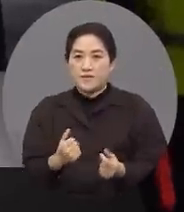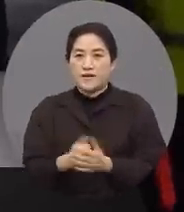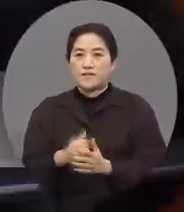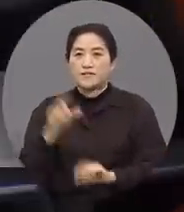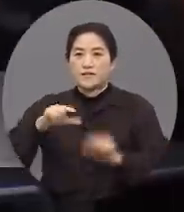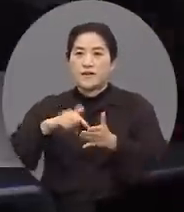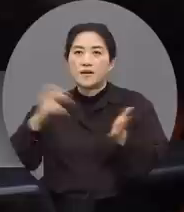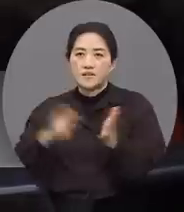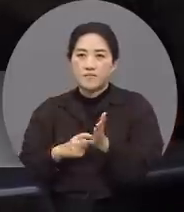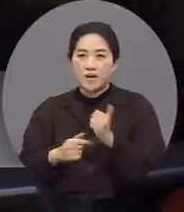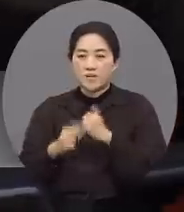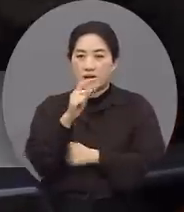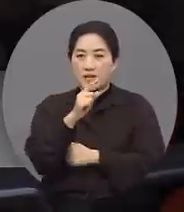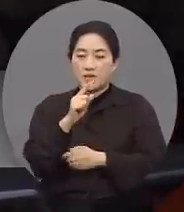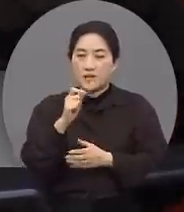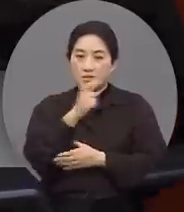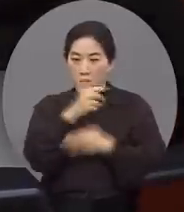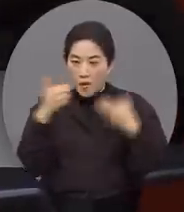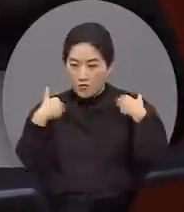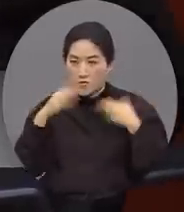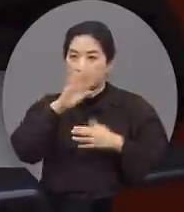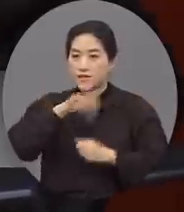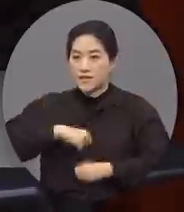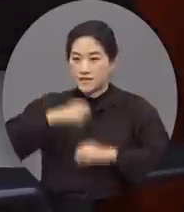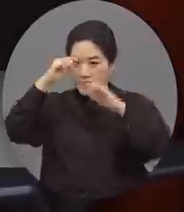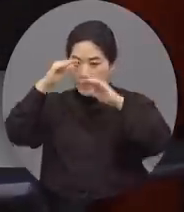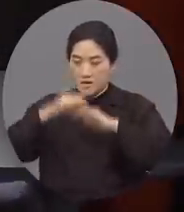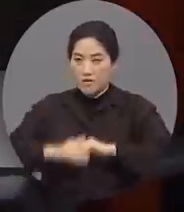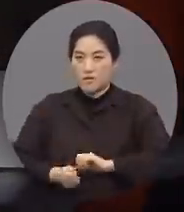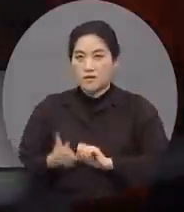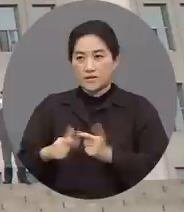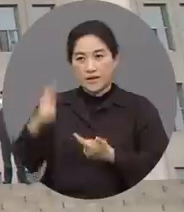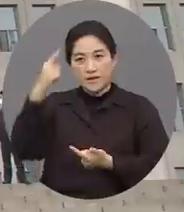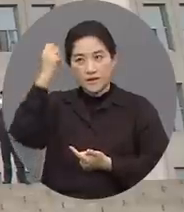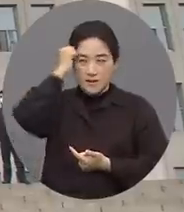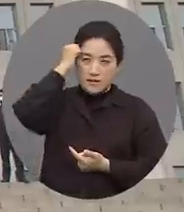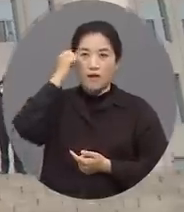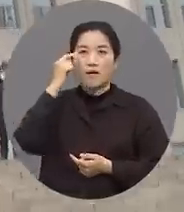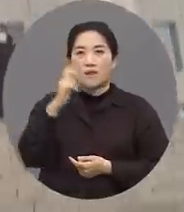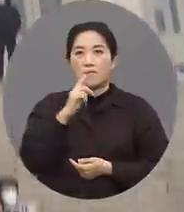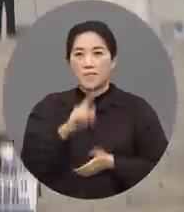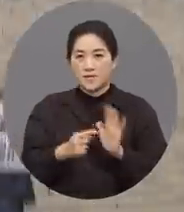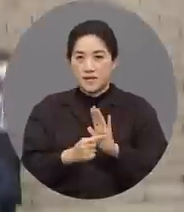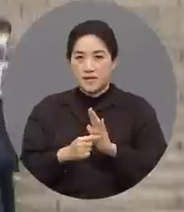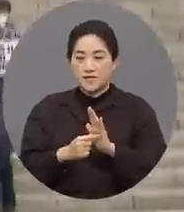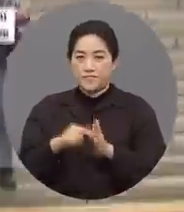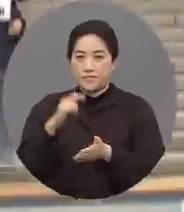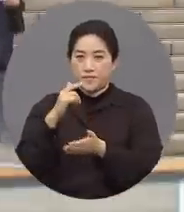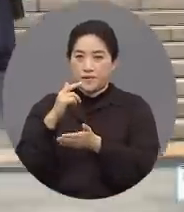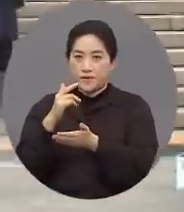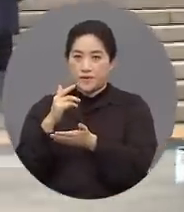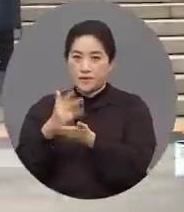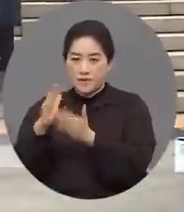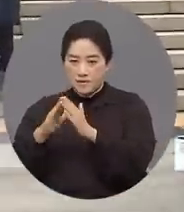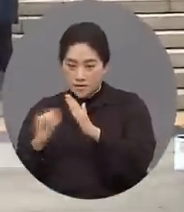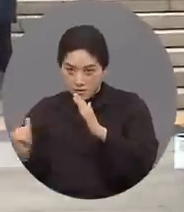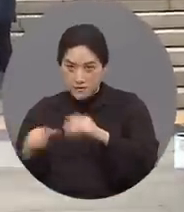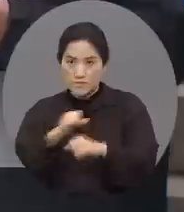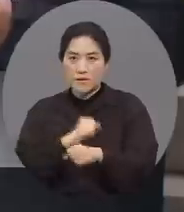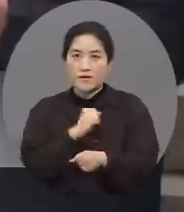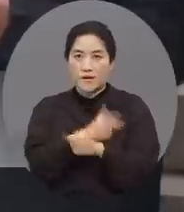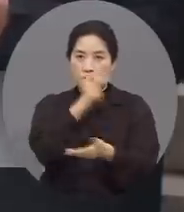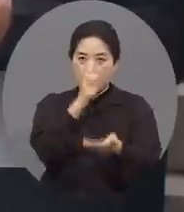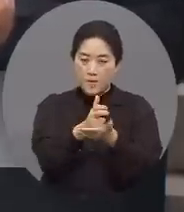상황이 급박해 소방대원이 사실과 달리 인지한 것 같다고 밝혔습니다. 유가족들은 법적 책임도 정치적